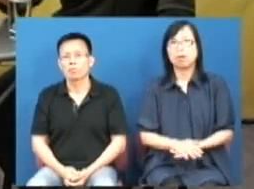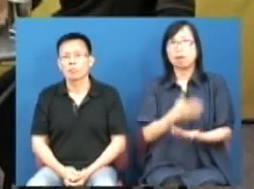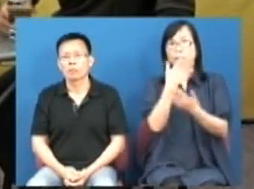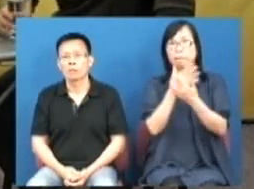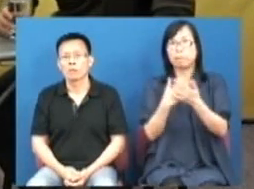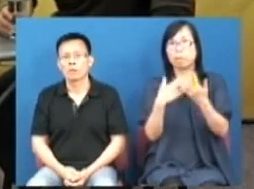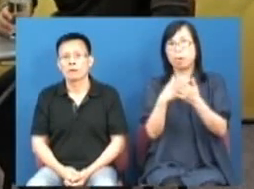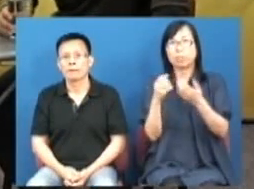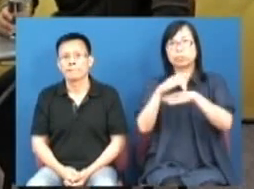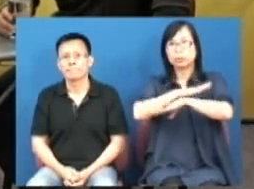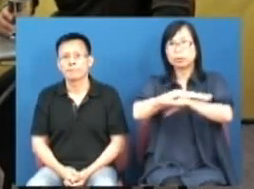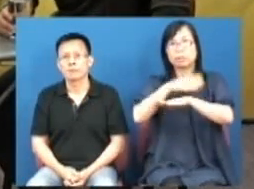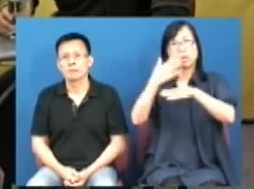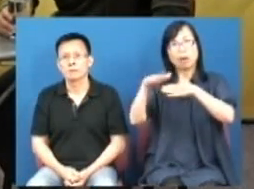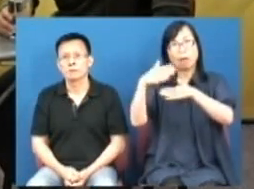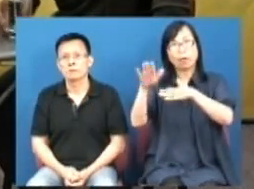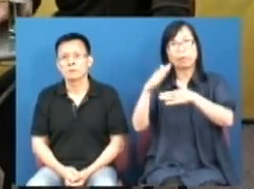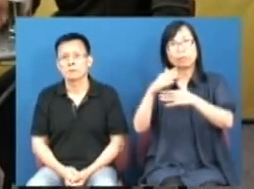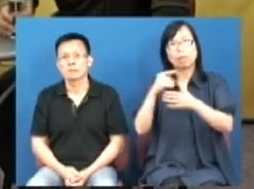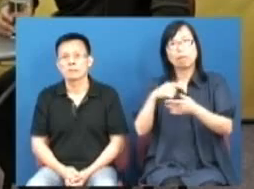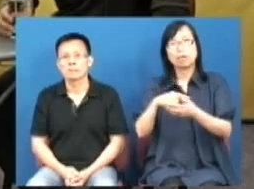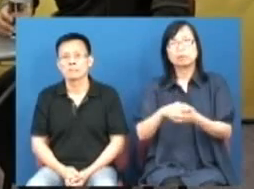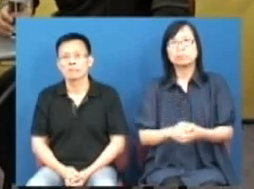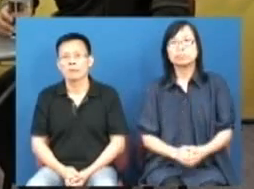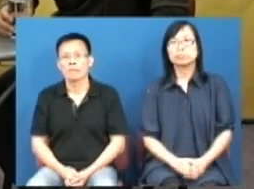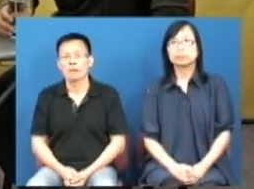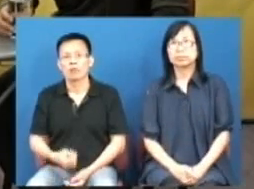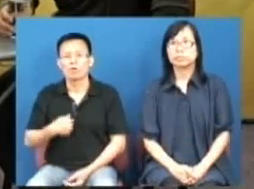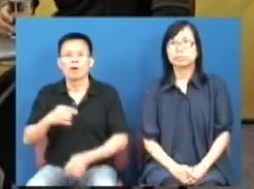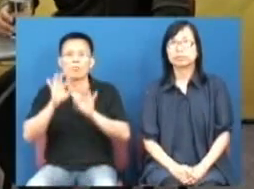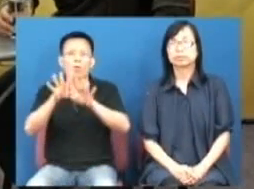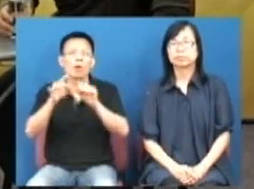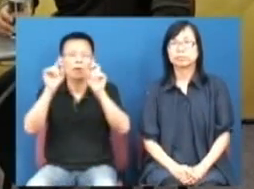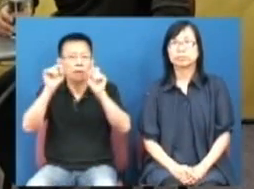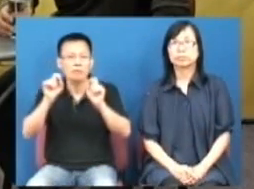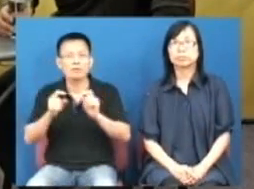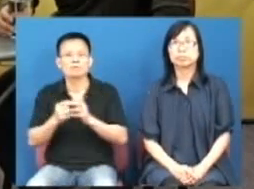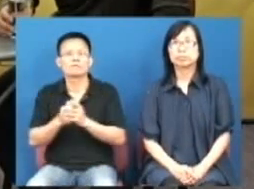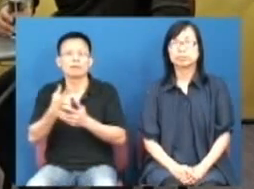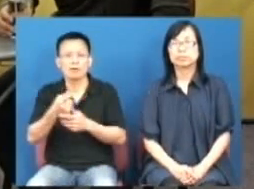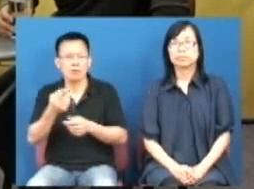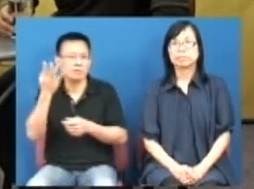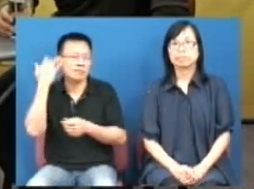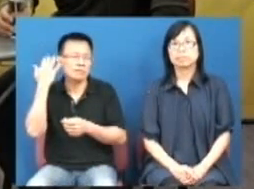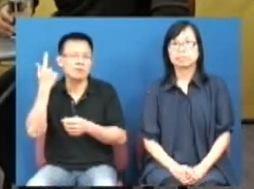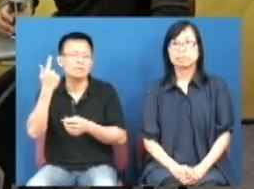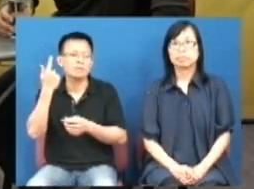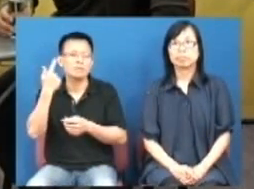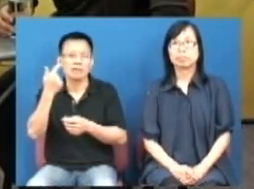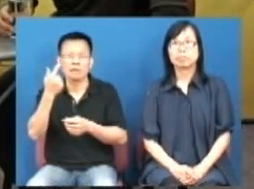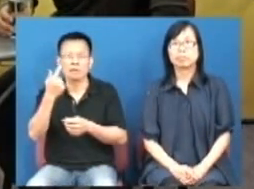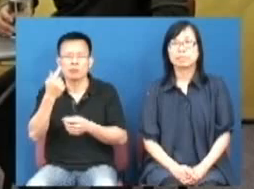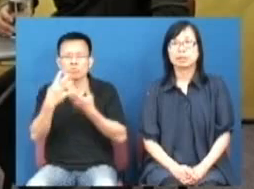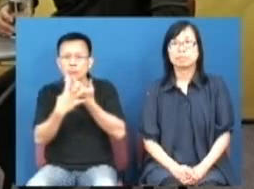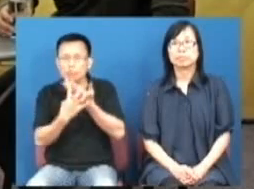server 都係外國，根本係你要法例咁。 咁我又幫佢解話，佢又可以解釋嘅嚇、啊。當年嘅乜嘢盜版